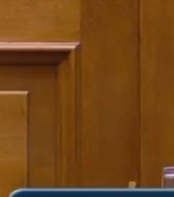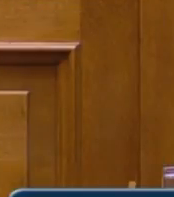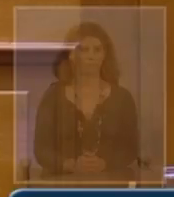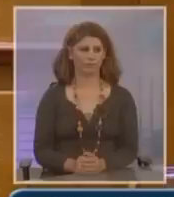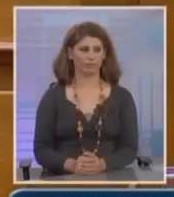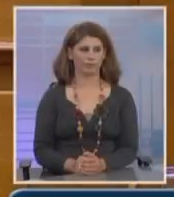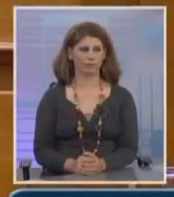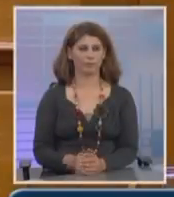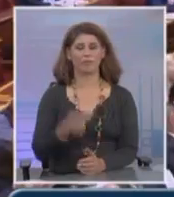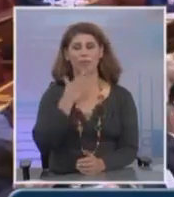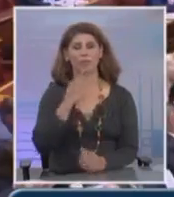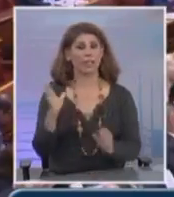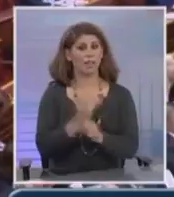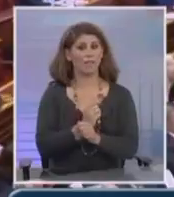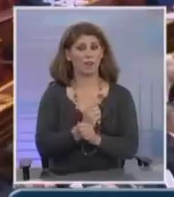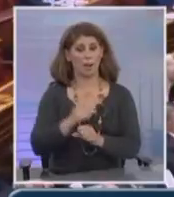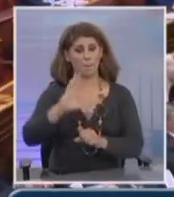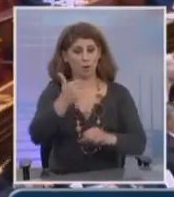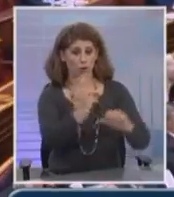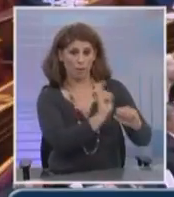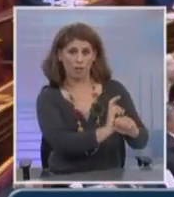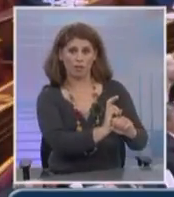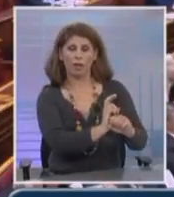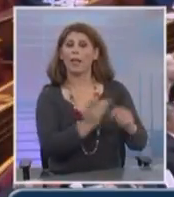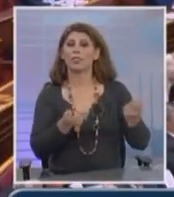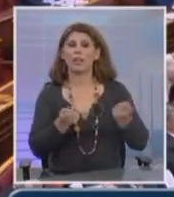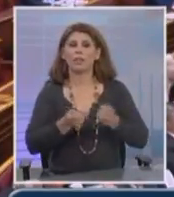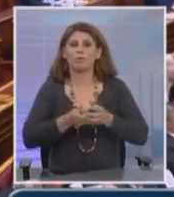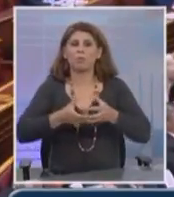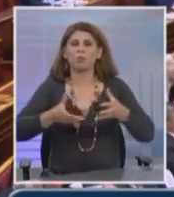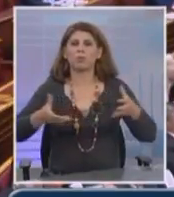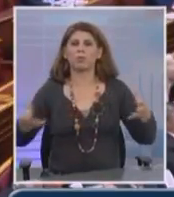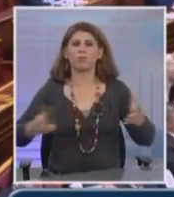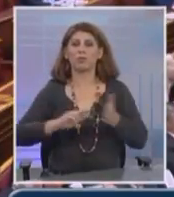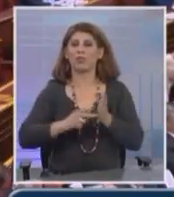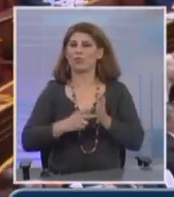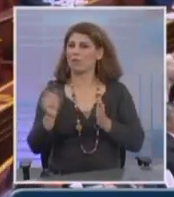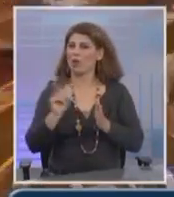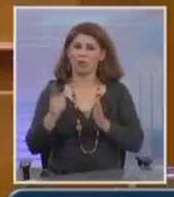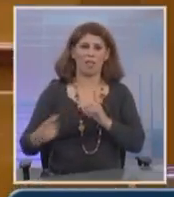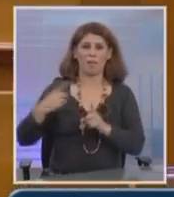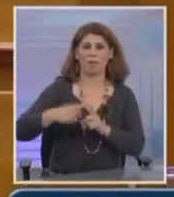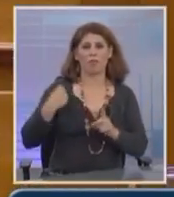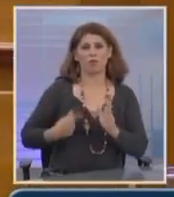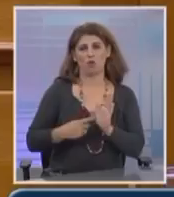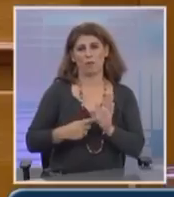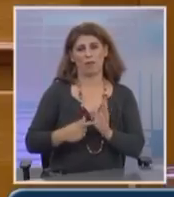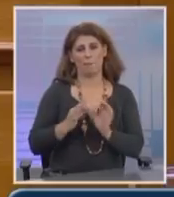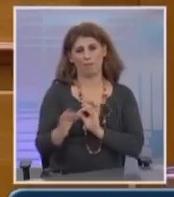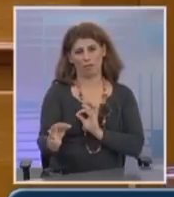των πρωτογενών πλεονασμάτων θα την έκανε η μεγένθηση της οικονομίας και όχι τα επιπλέον δημοσιονομικά